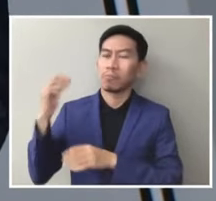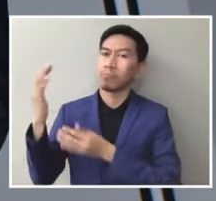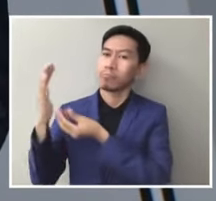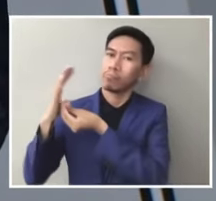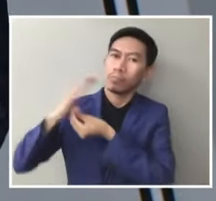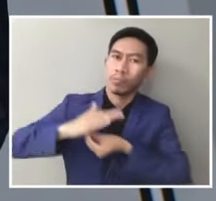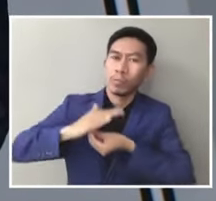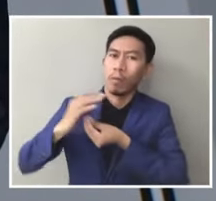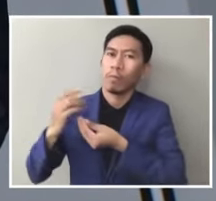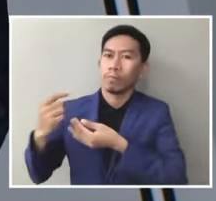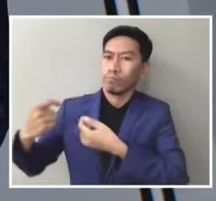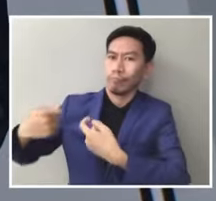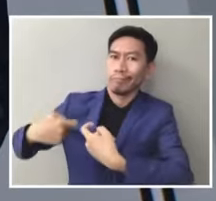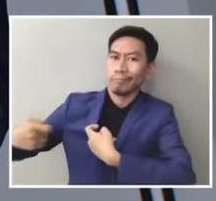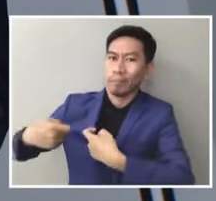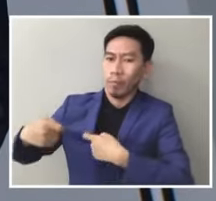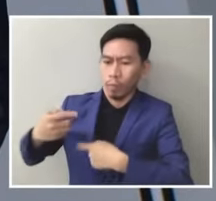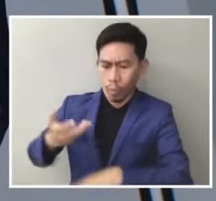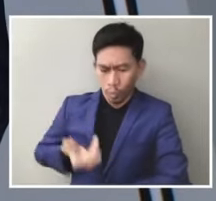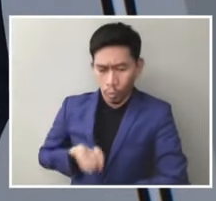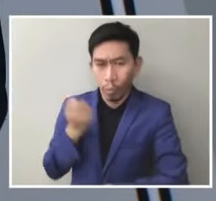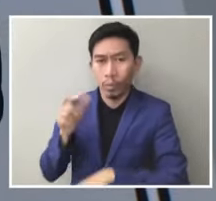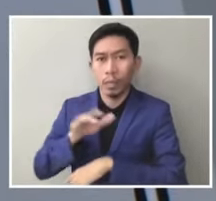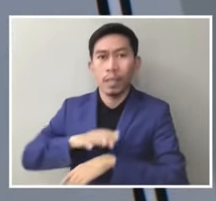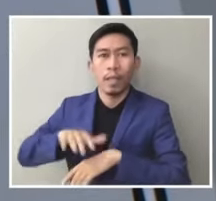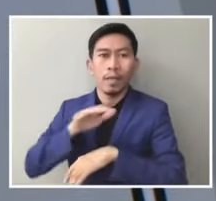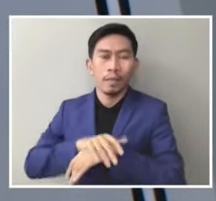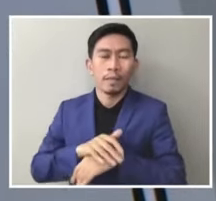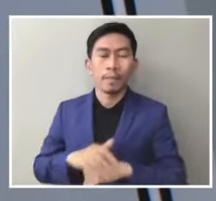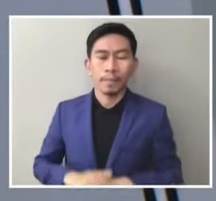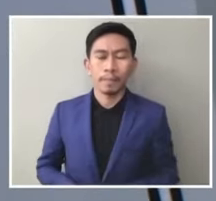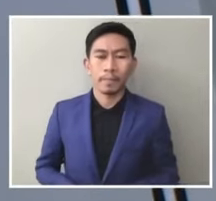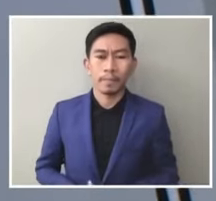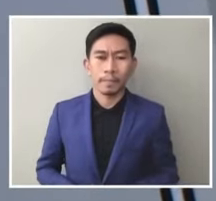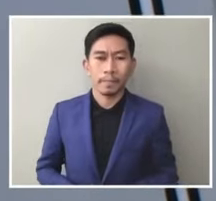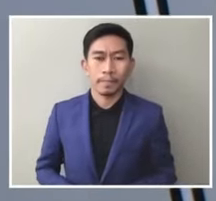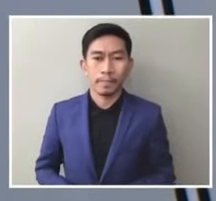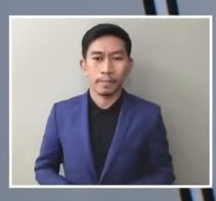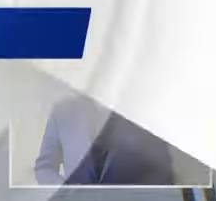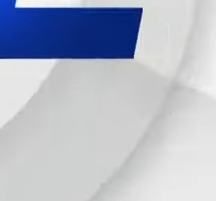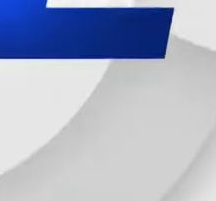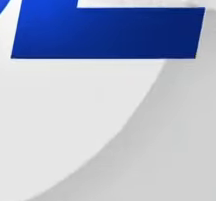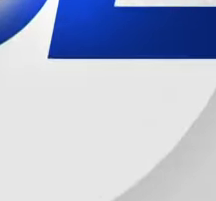sa sarili nitong bakuran. Nagpapatuloy, Pia Gutierrez.